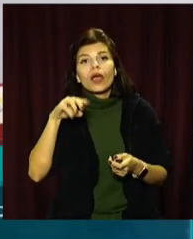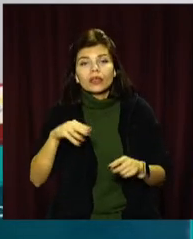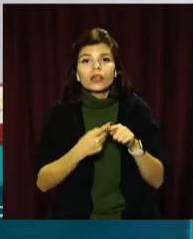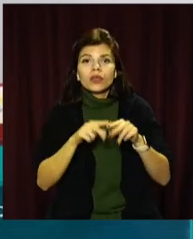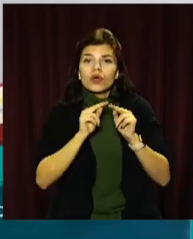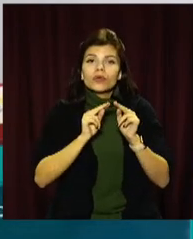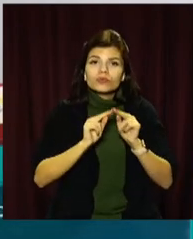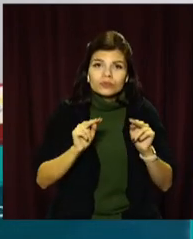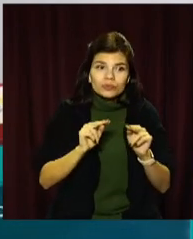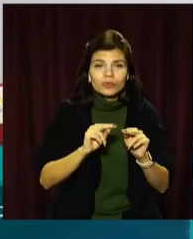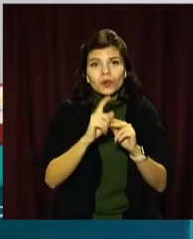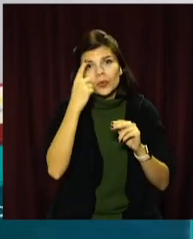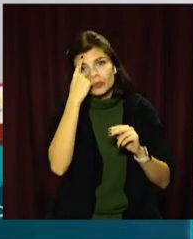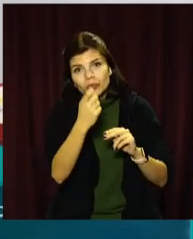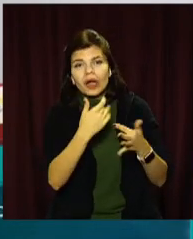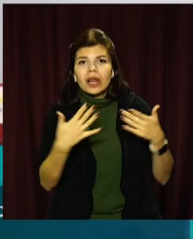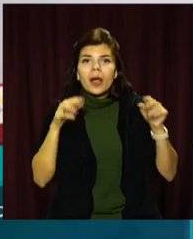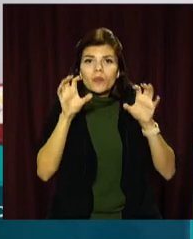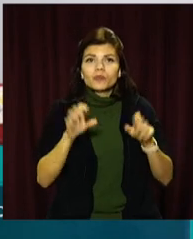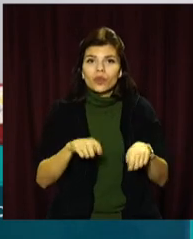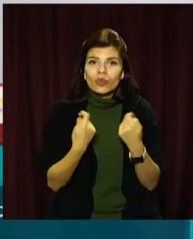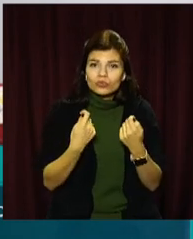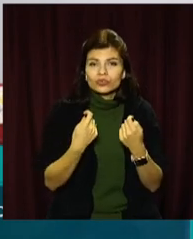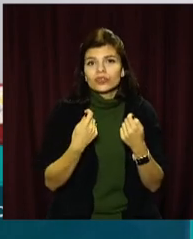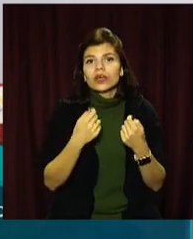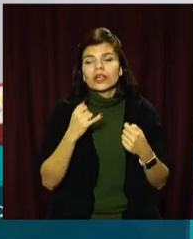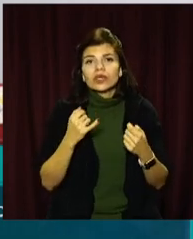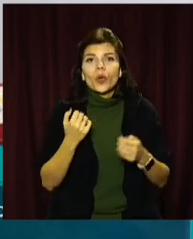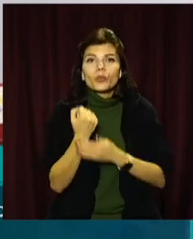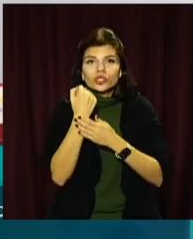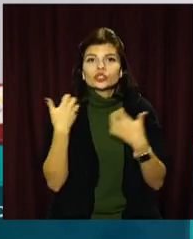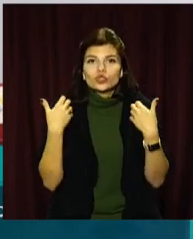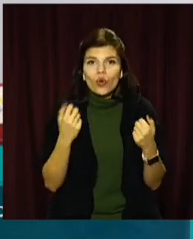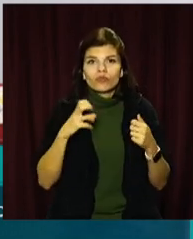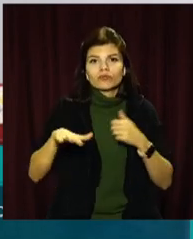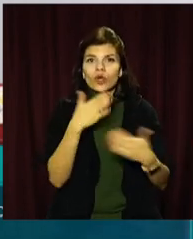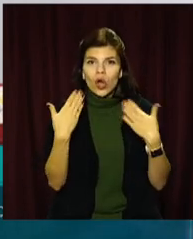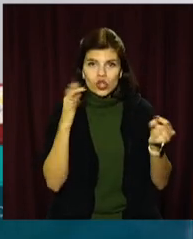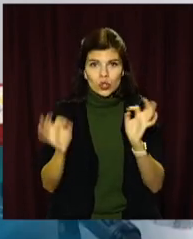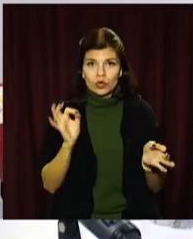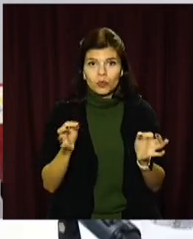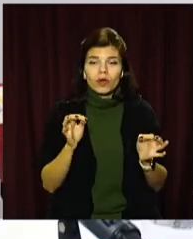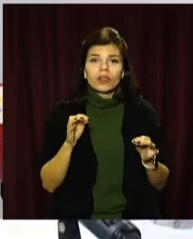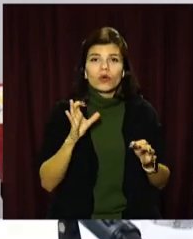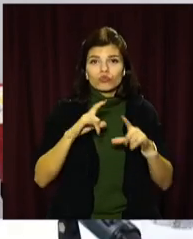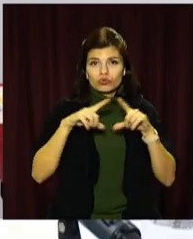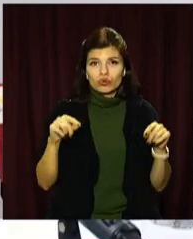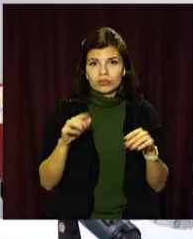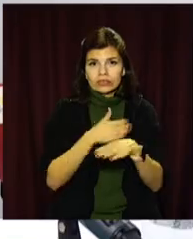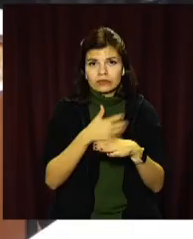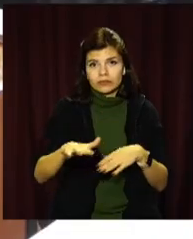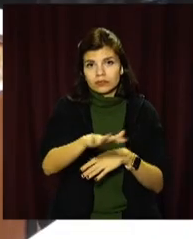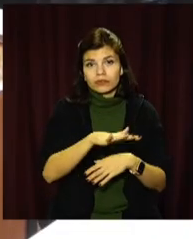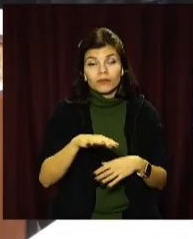і попередження будь-яких правопорушень і підтримка здорової та безпечної середи у шкільному